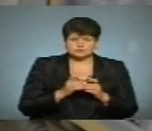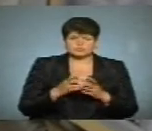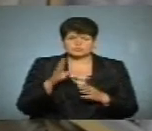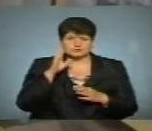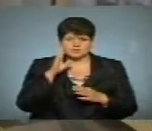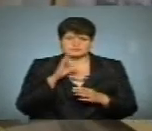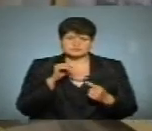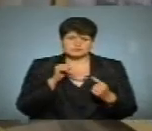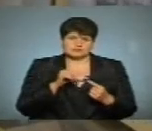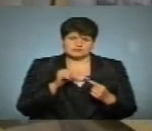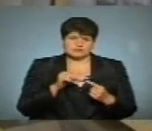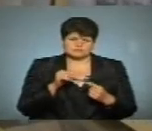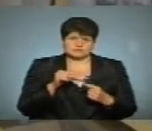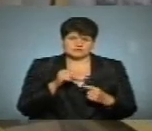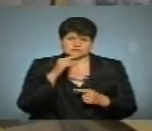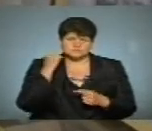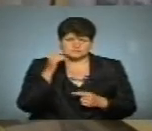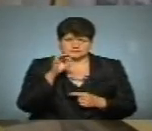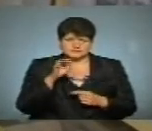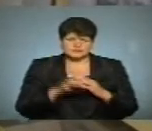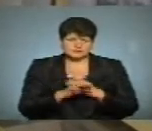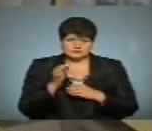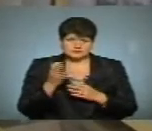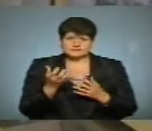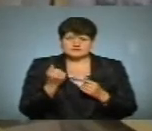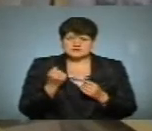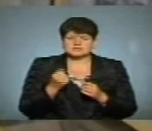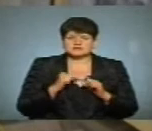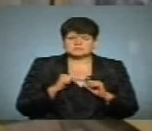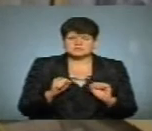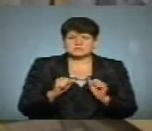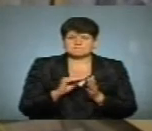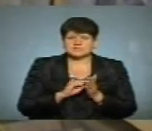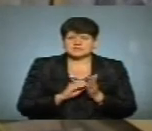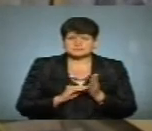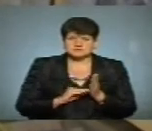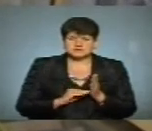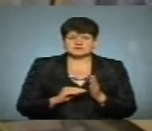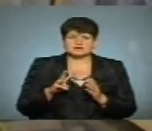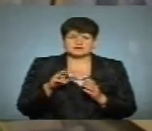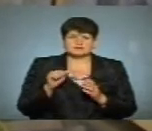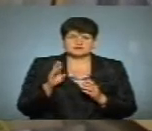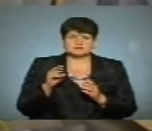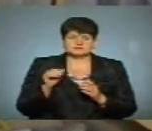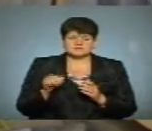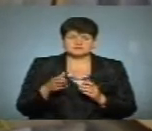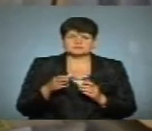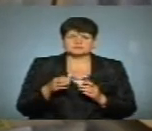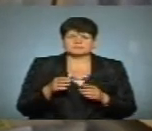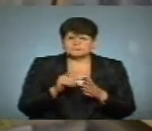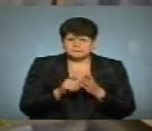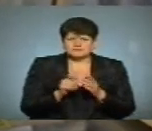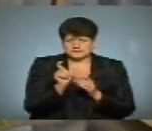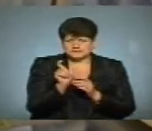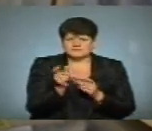колаборантів на Сході. Взяли на себе сміливість переписати пісню «Машин Гвери» «Штурм ГВРи». Приспів залишили той